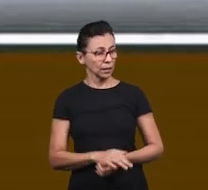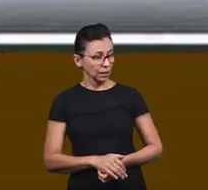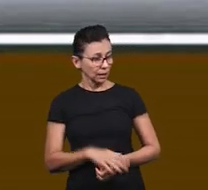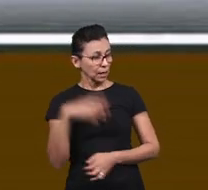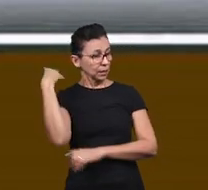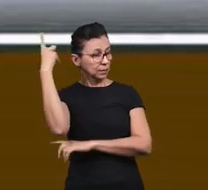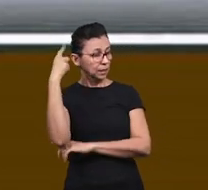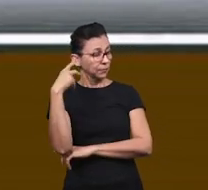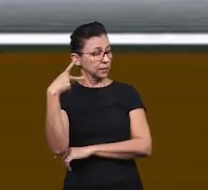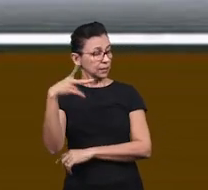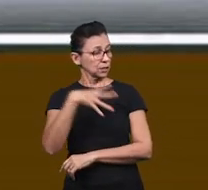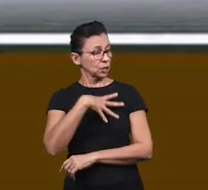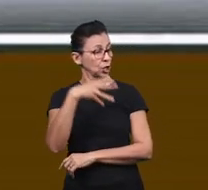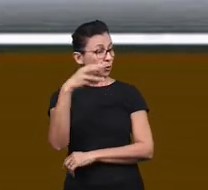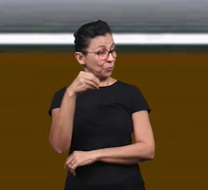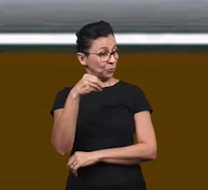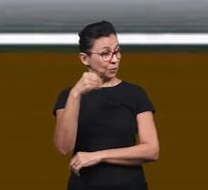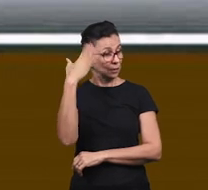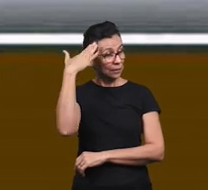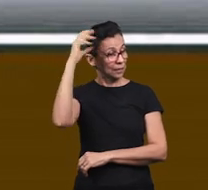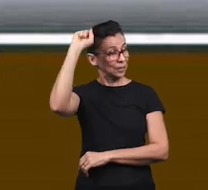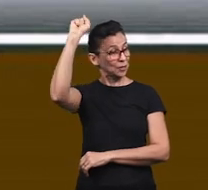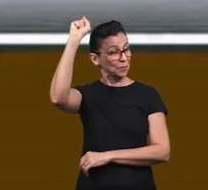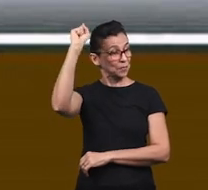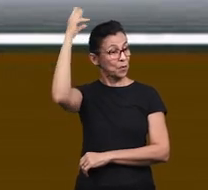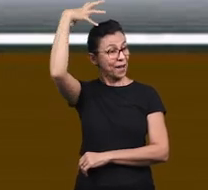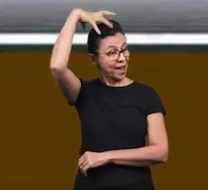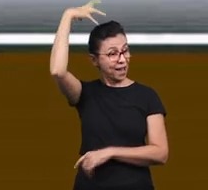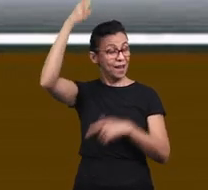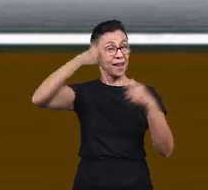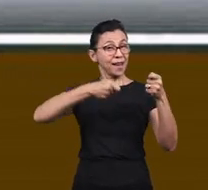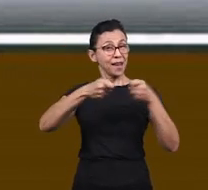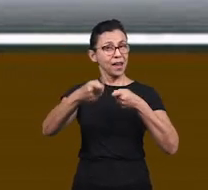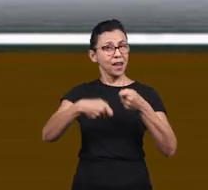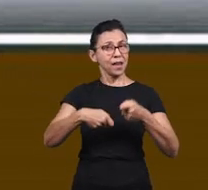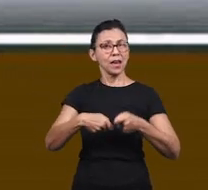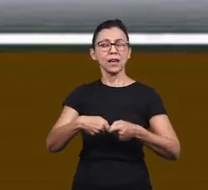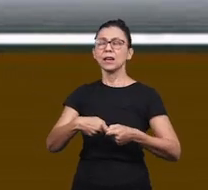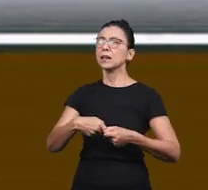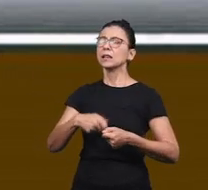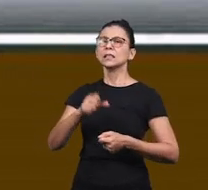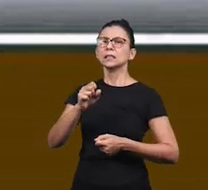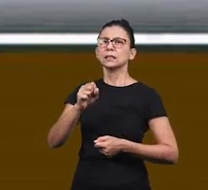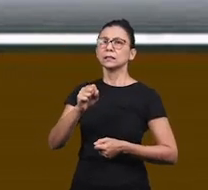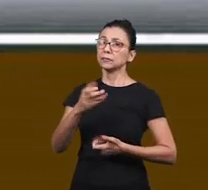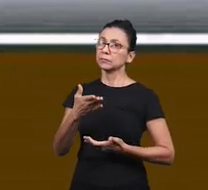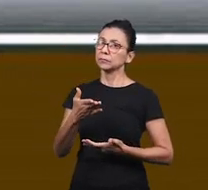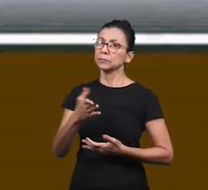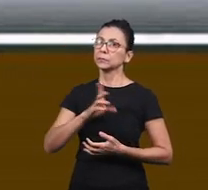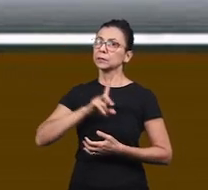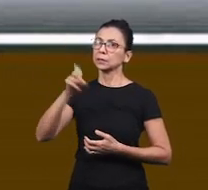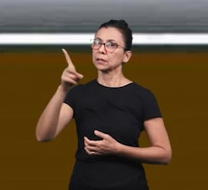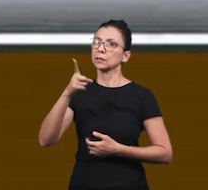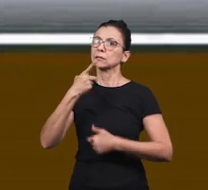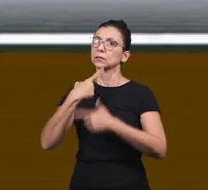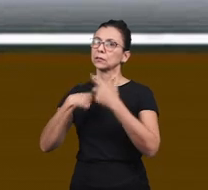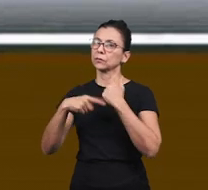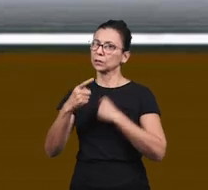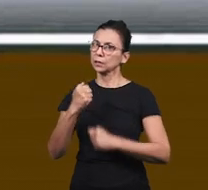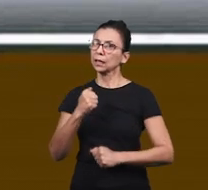David, certainement ton fils Salomon régnera. » Oui, parce que c'était le projet de Dieu pour la vie de ce